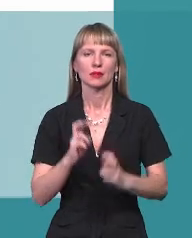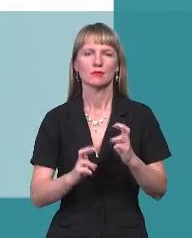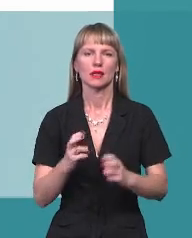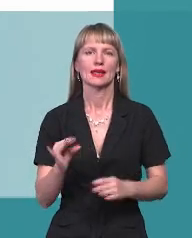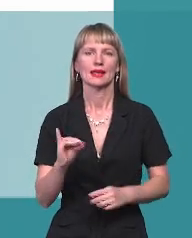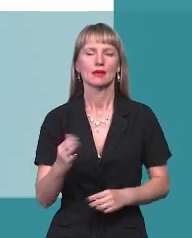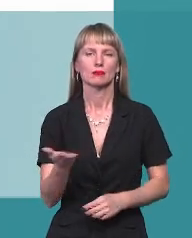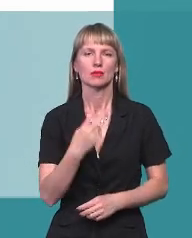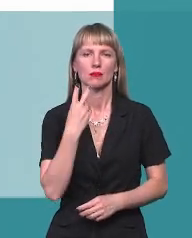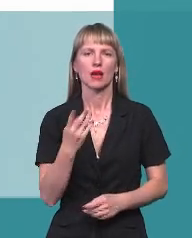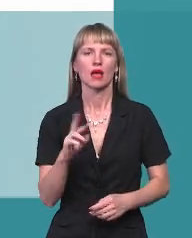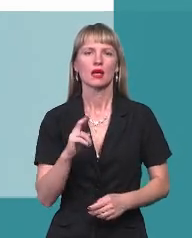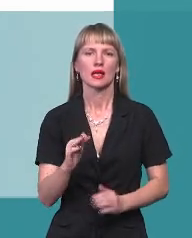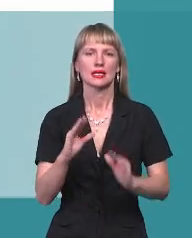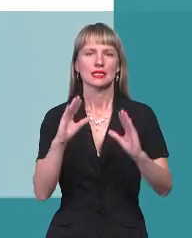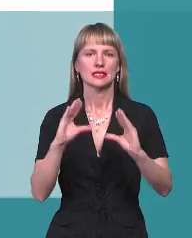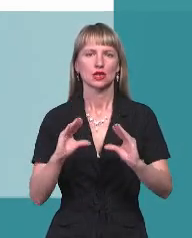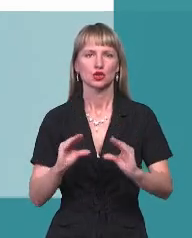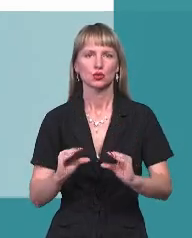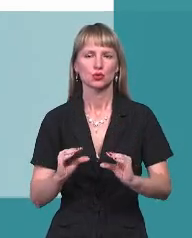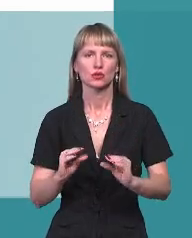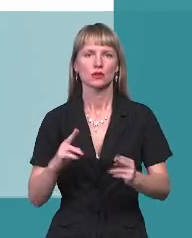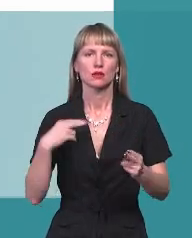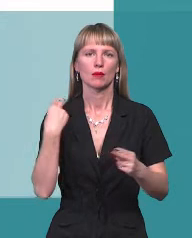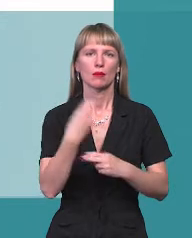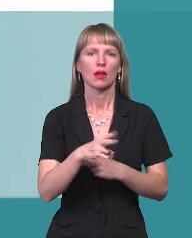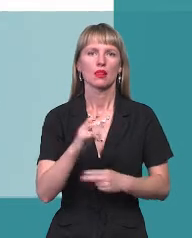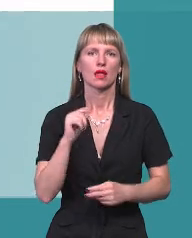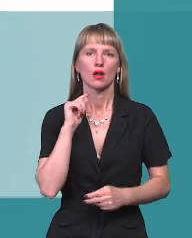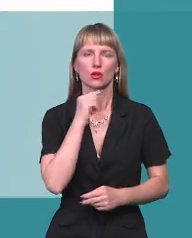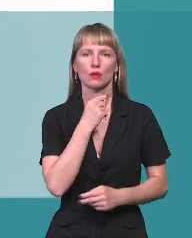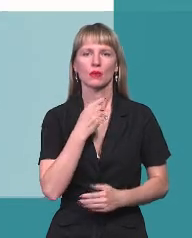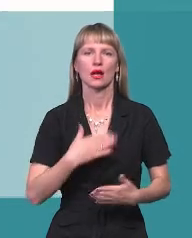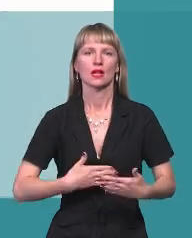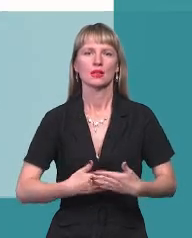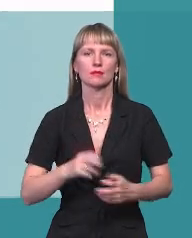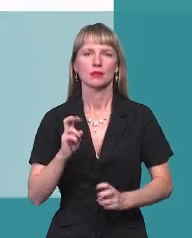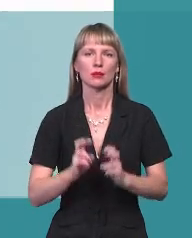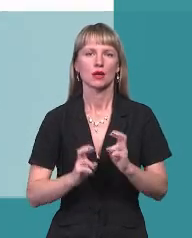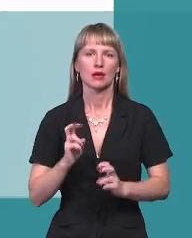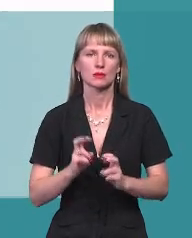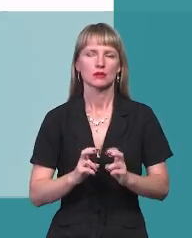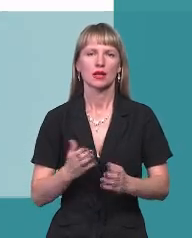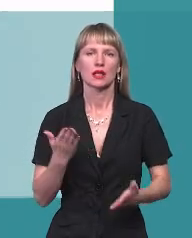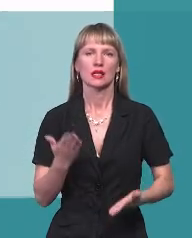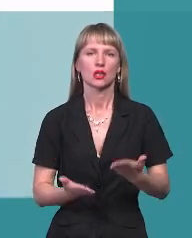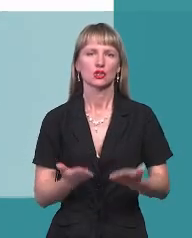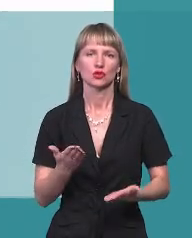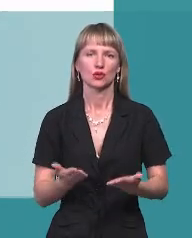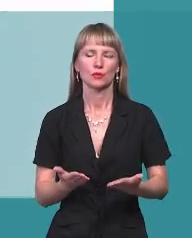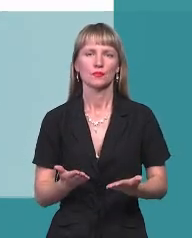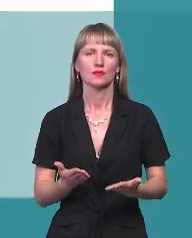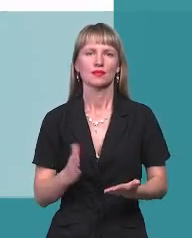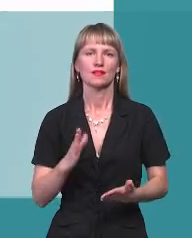ми бачимо, як знижується особливо заборгованість на економічно активних підприємствах. Якщо